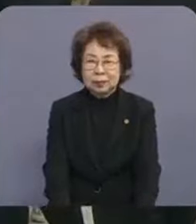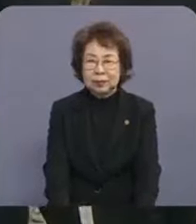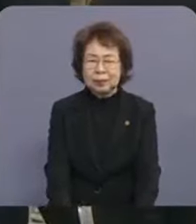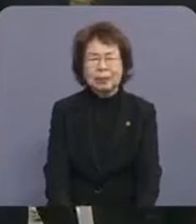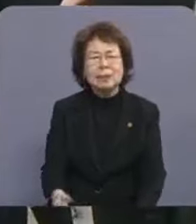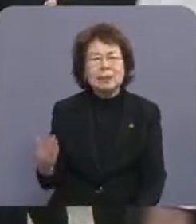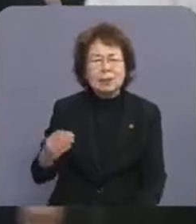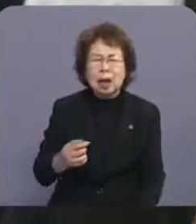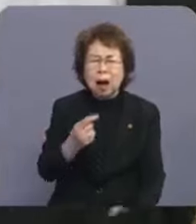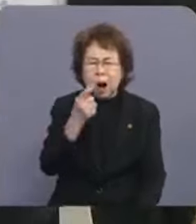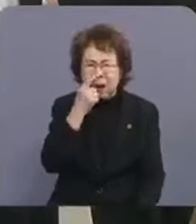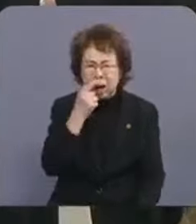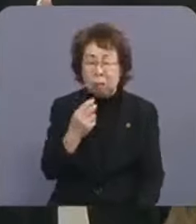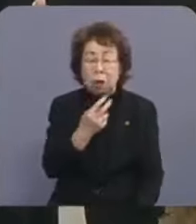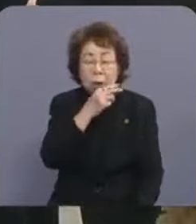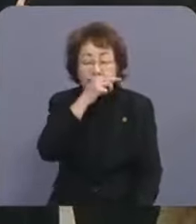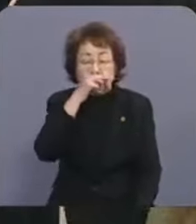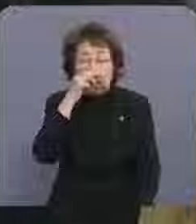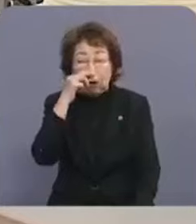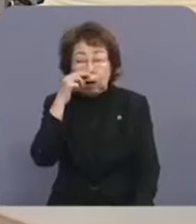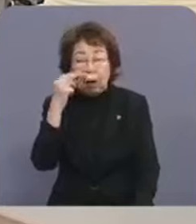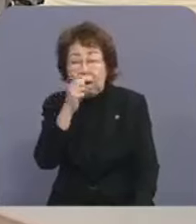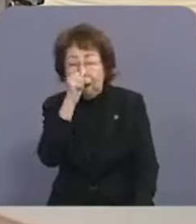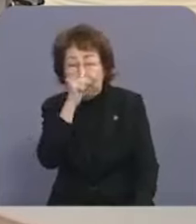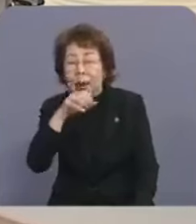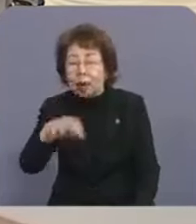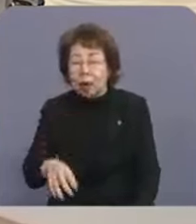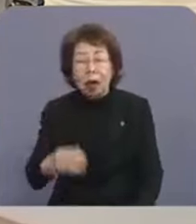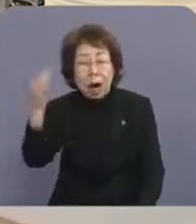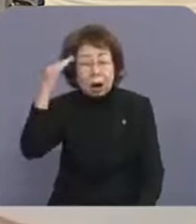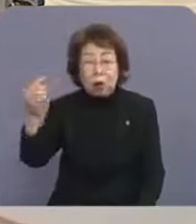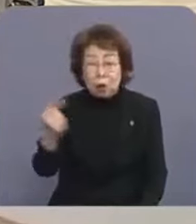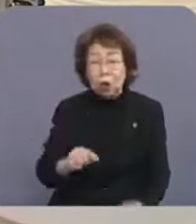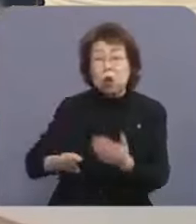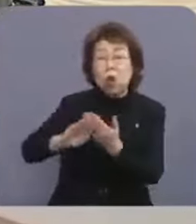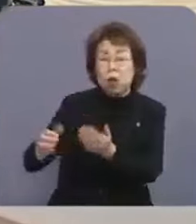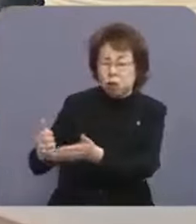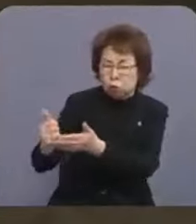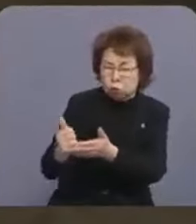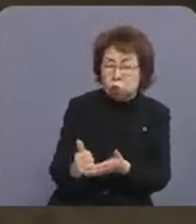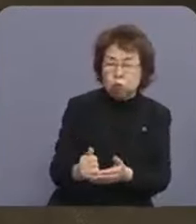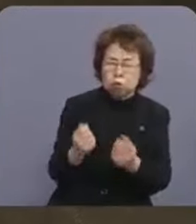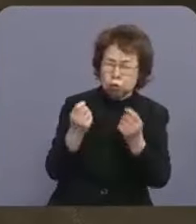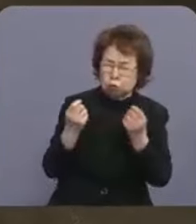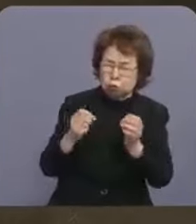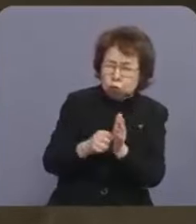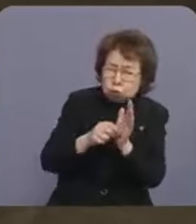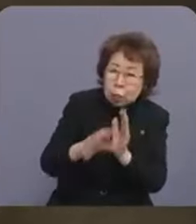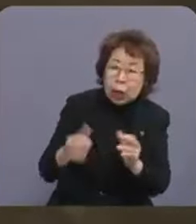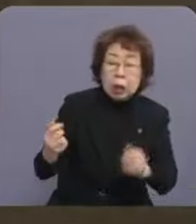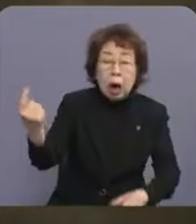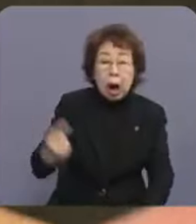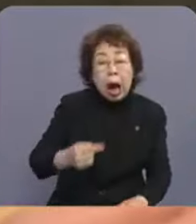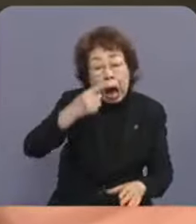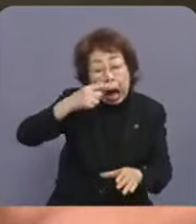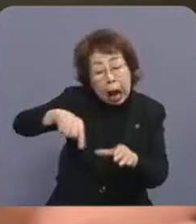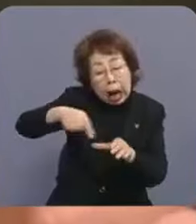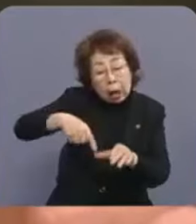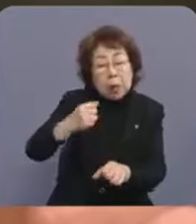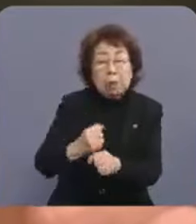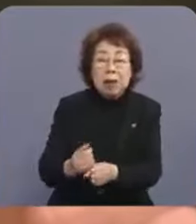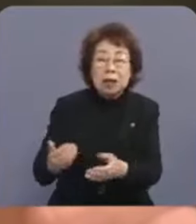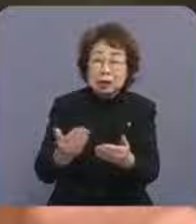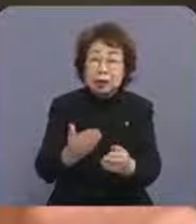진한 커피 향기로 가득한 행사장. 한국을 찾은 외국 유명 바리스타들이 자신만의 방식으로 다양한 커피를